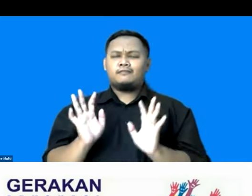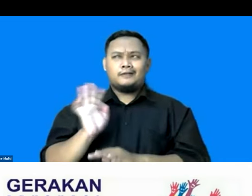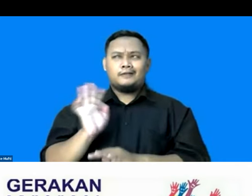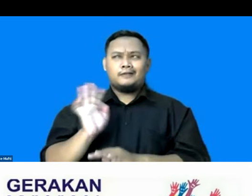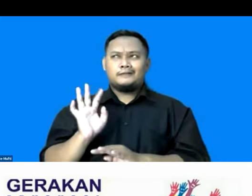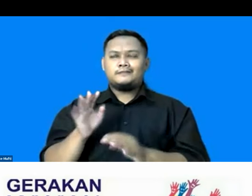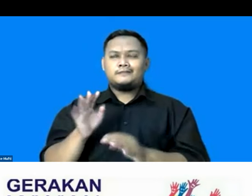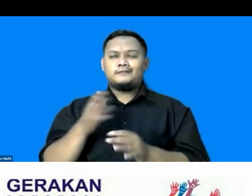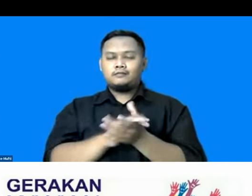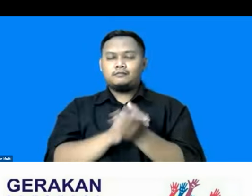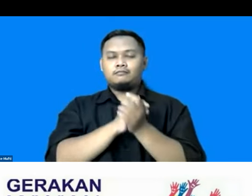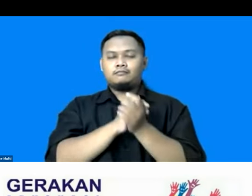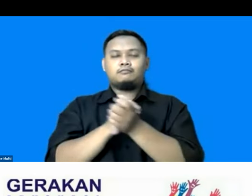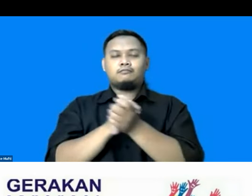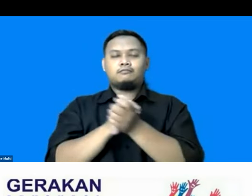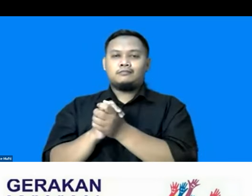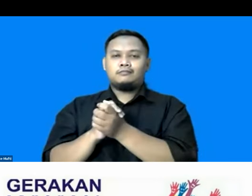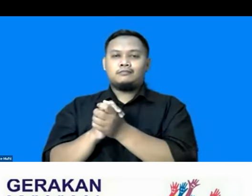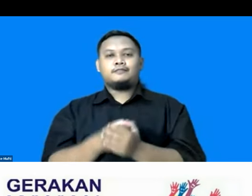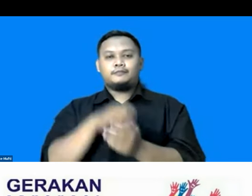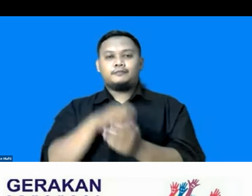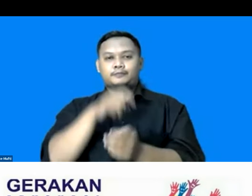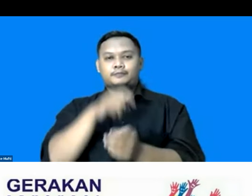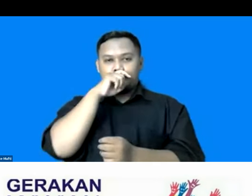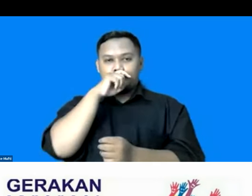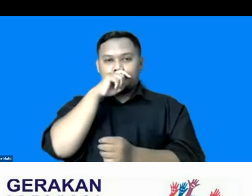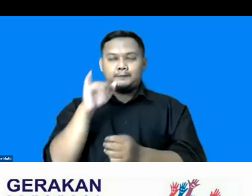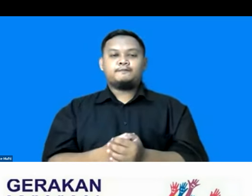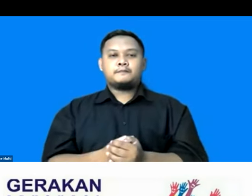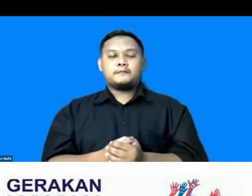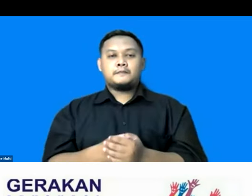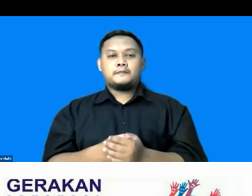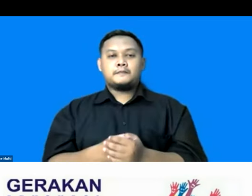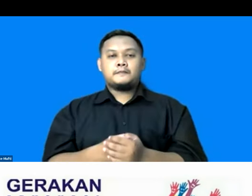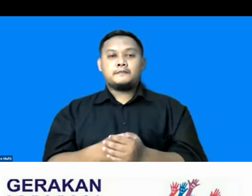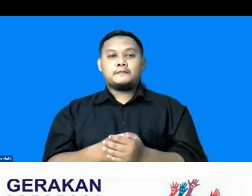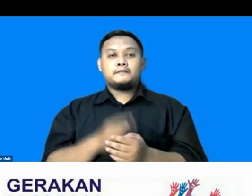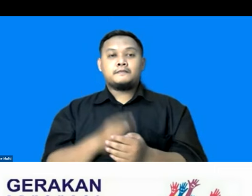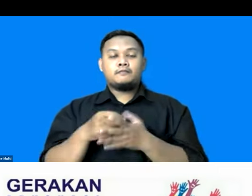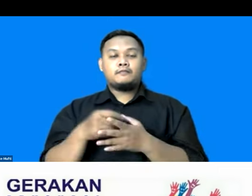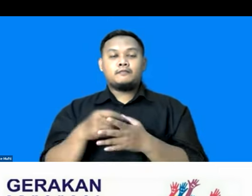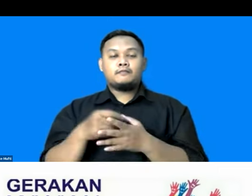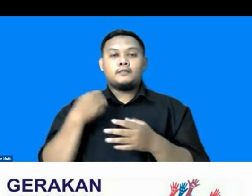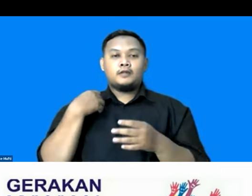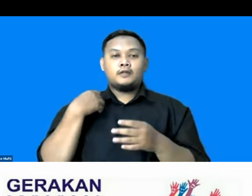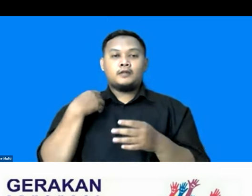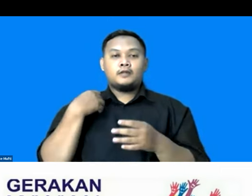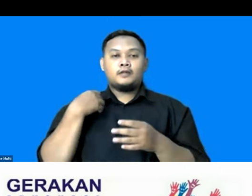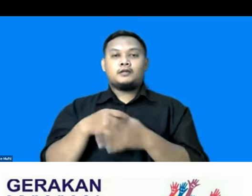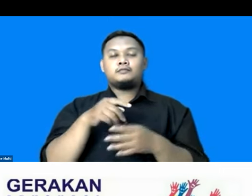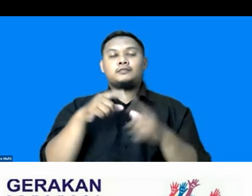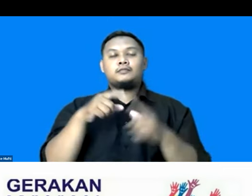Ya, beliau adalah seorang arsitek lulusan Universitas Kristen Petra yang menyelesaikan Master of